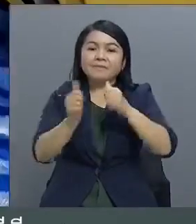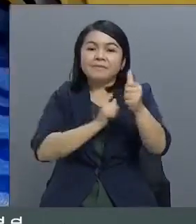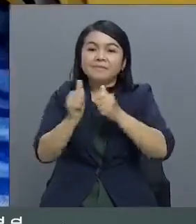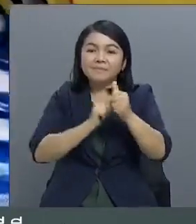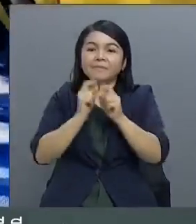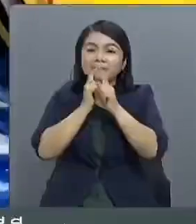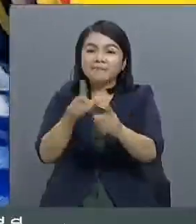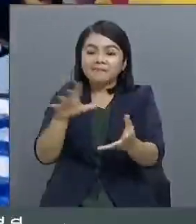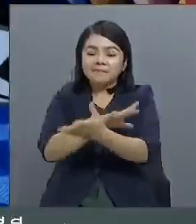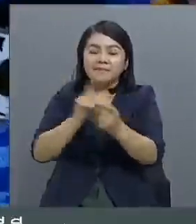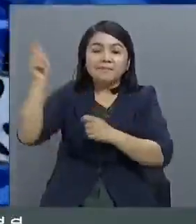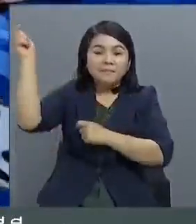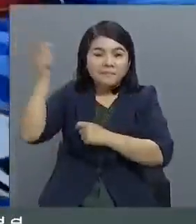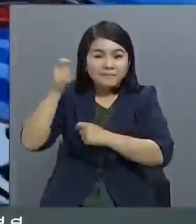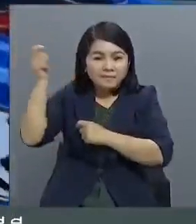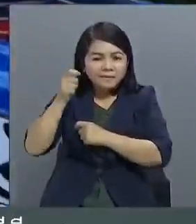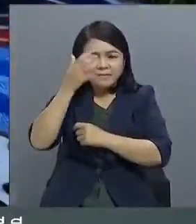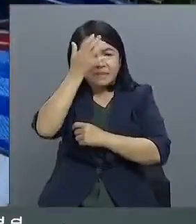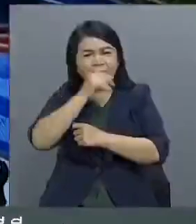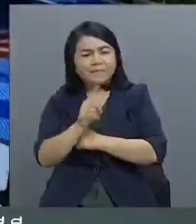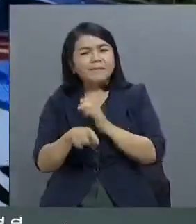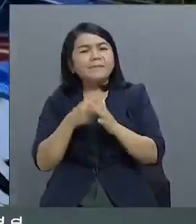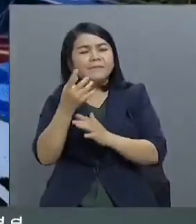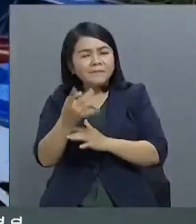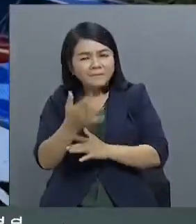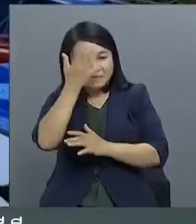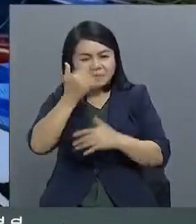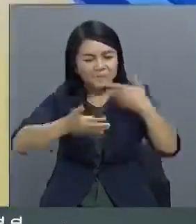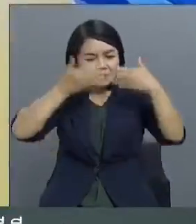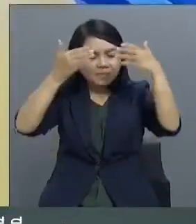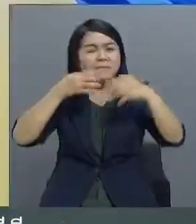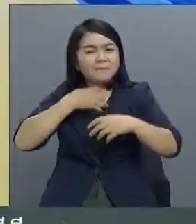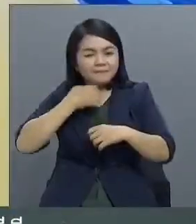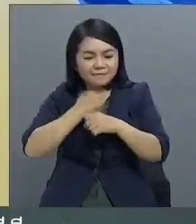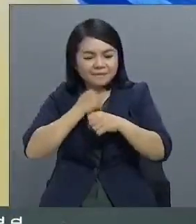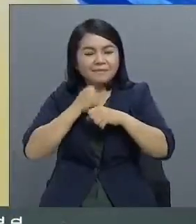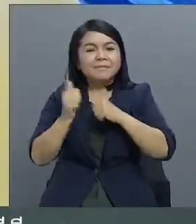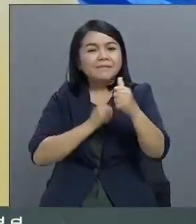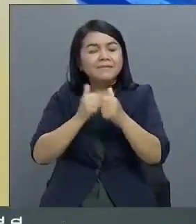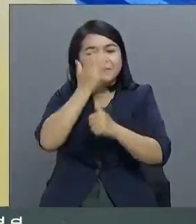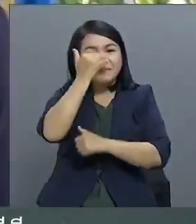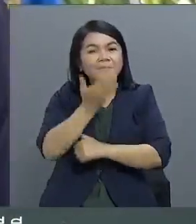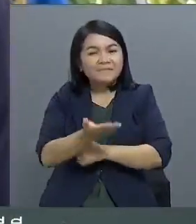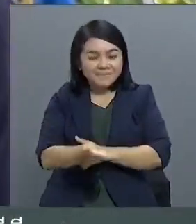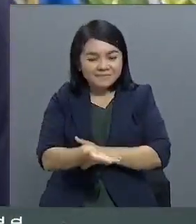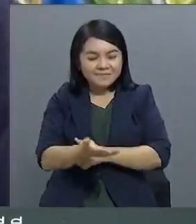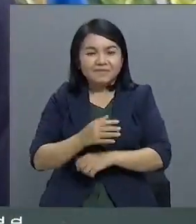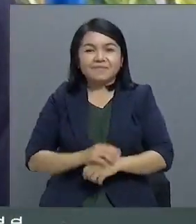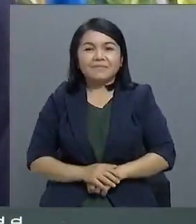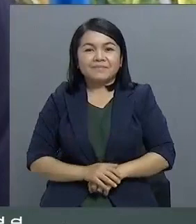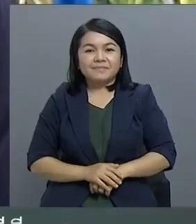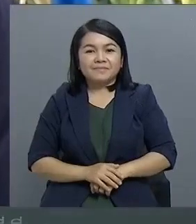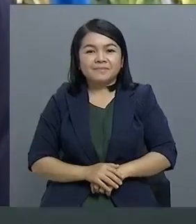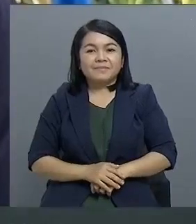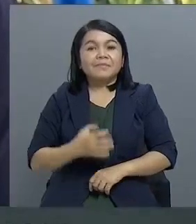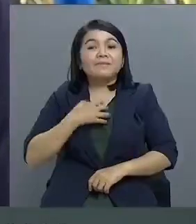ณีนาข้าวเสียกันหน่อยนะครับว่าทำไมอะไรคือสิ่งที่ดลใจให้จัดงานในครั้งนี้ครับ อยากรุ่งเริ่ม